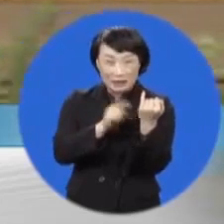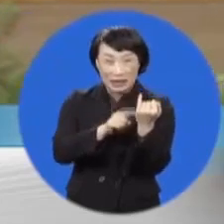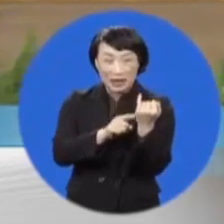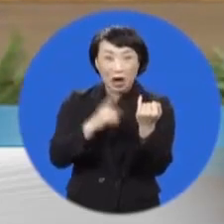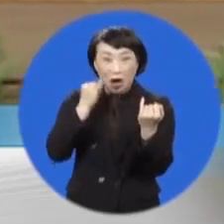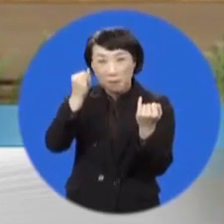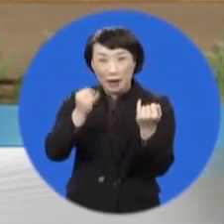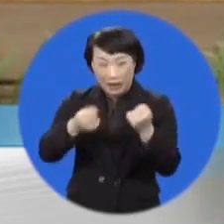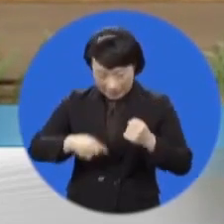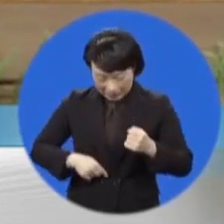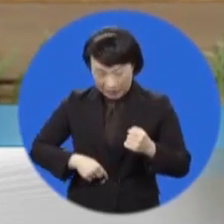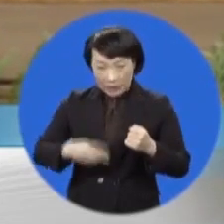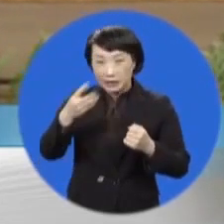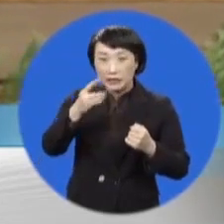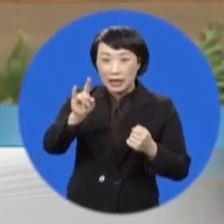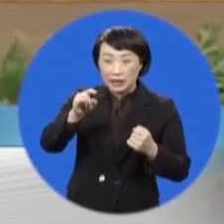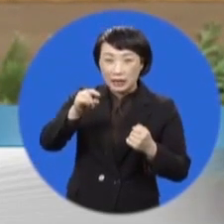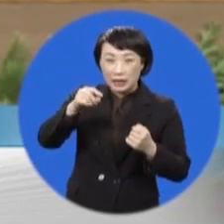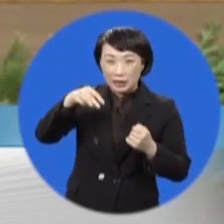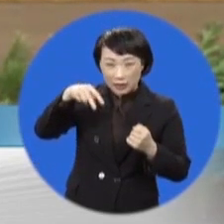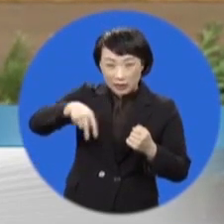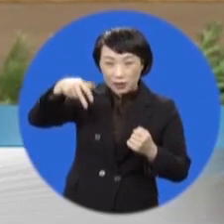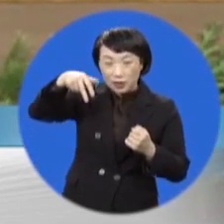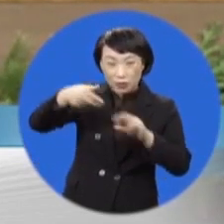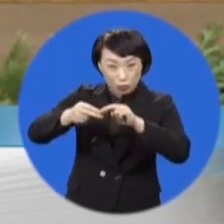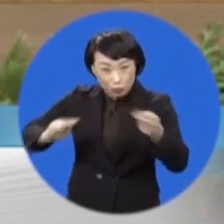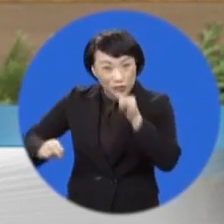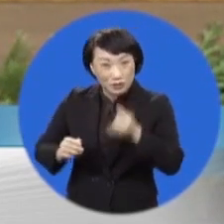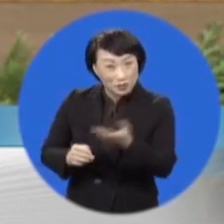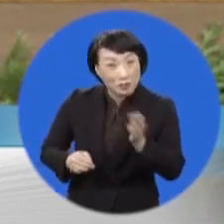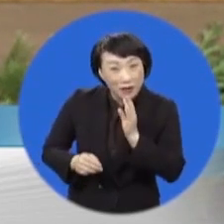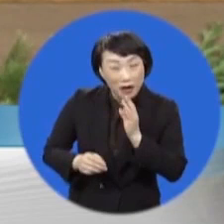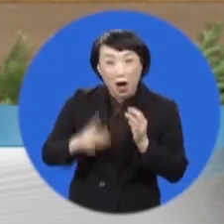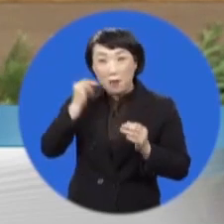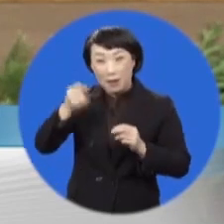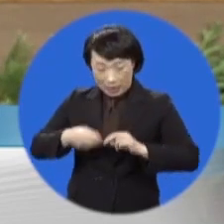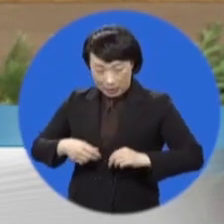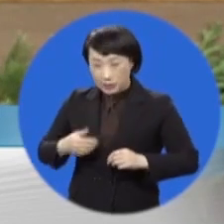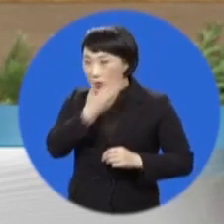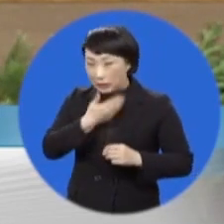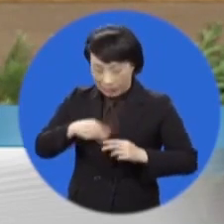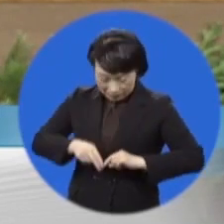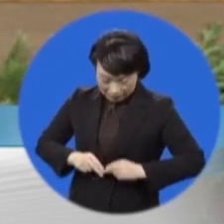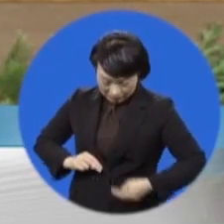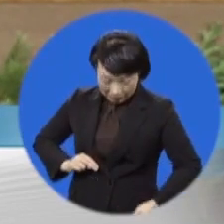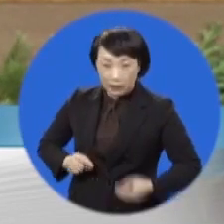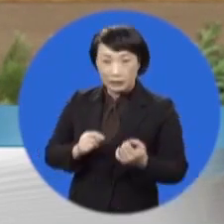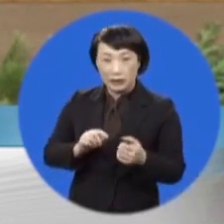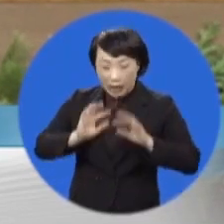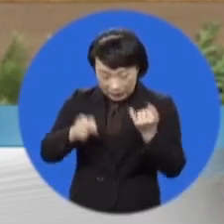안좋습니다 대체 줄거 맺으면 배송 해주셔서 죽겠지 요 네 영향이 가는 공부에 초기에